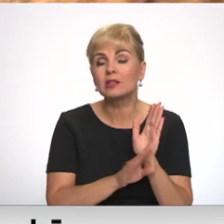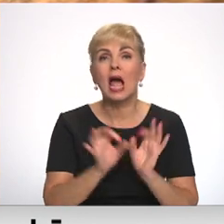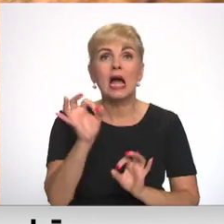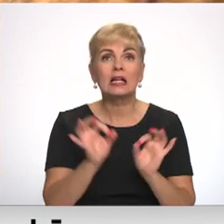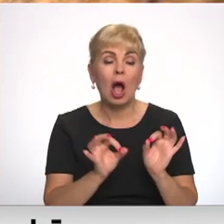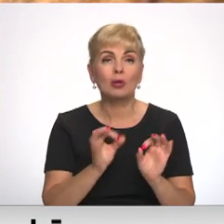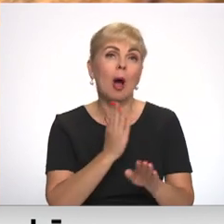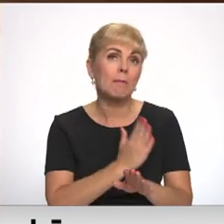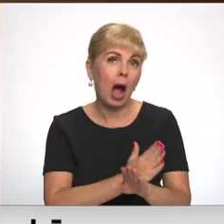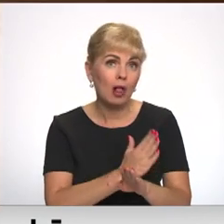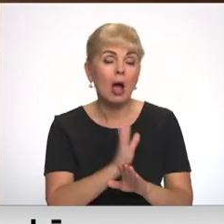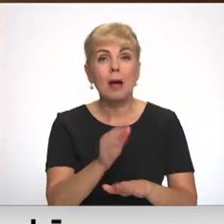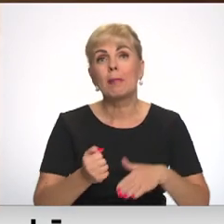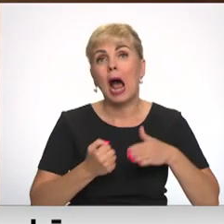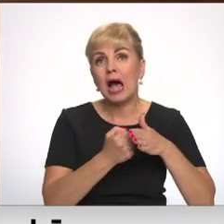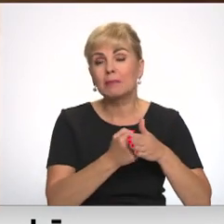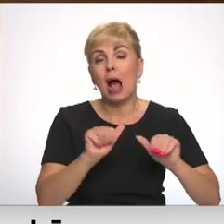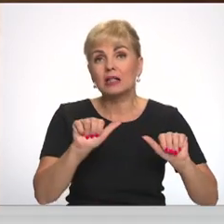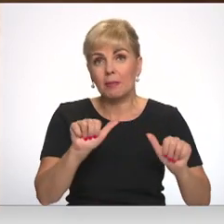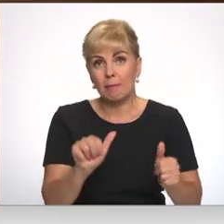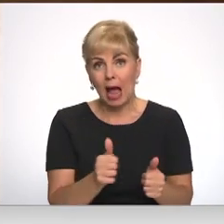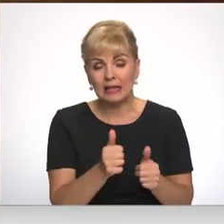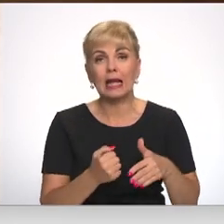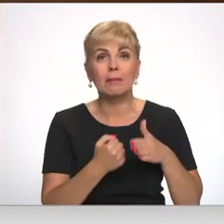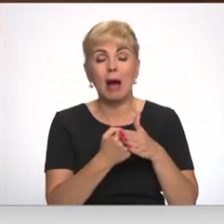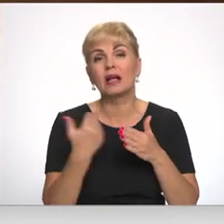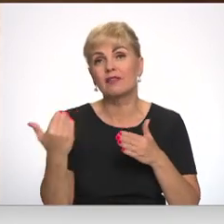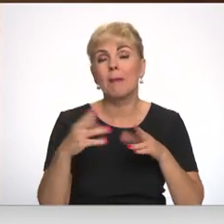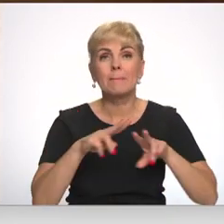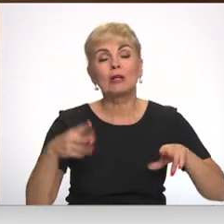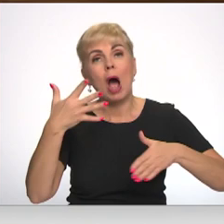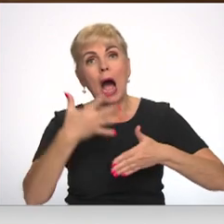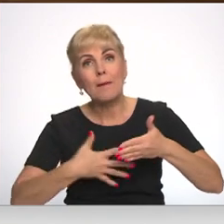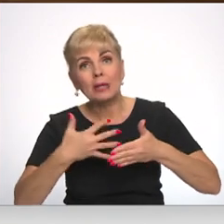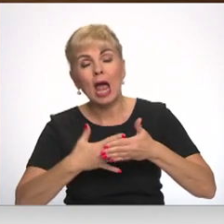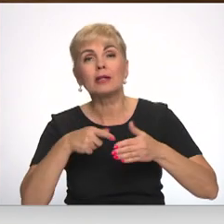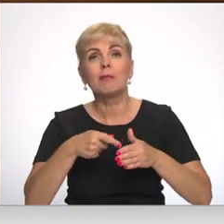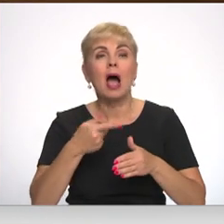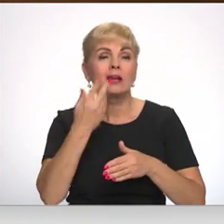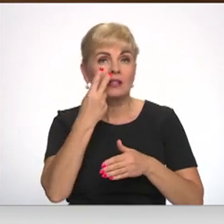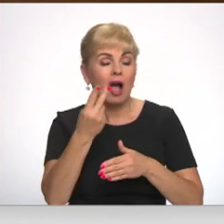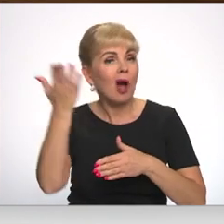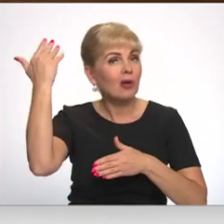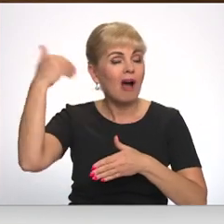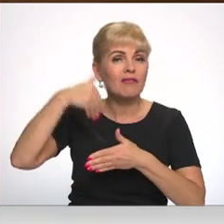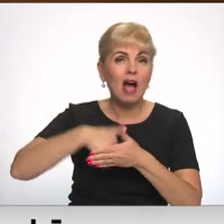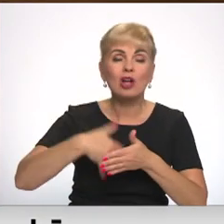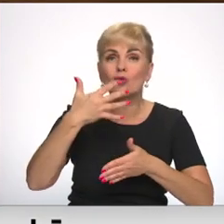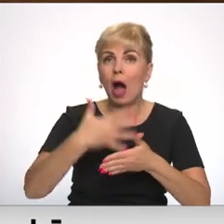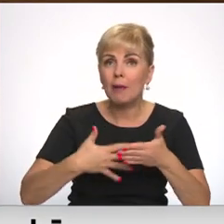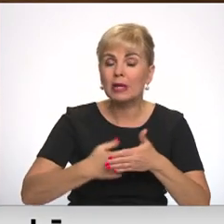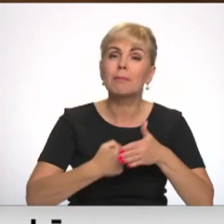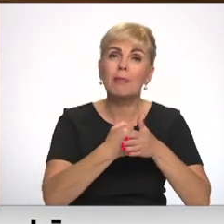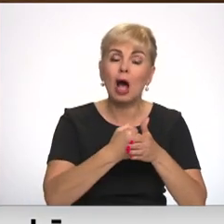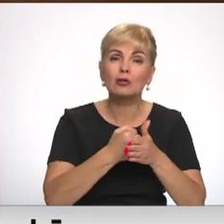un malku. Par atbalsta mehānismiem tie balstās ministriju aprēķinos, izejot no vēsturiskajiem datiem par patēriņu un balstoties